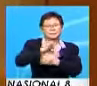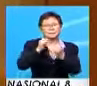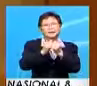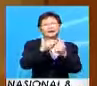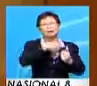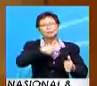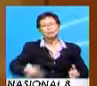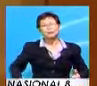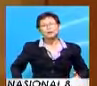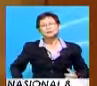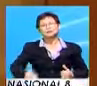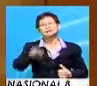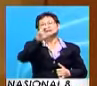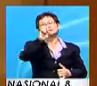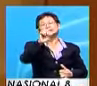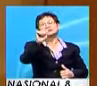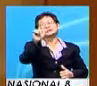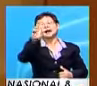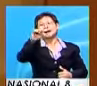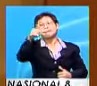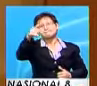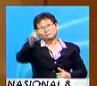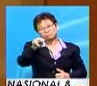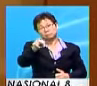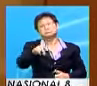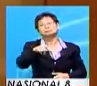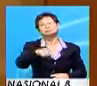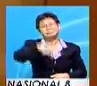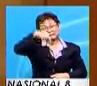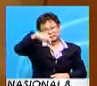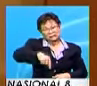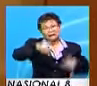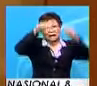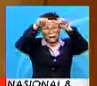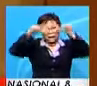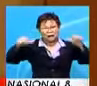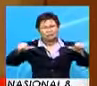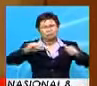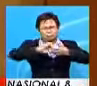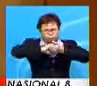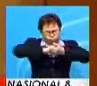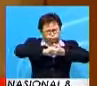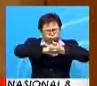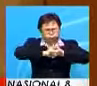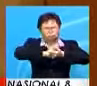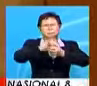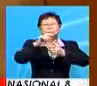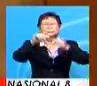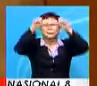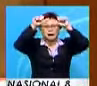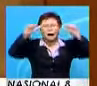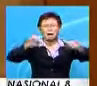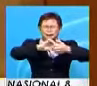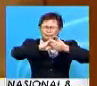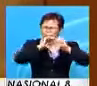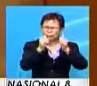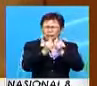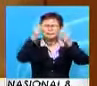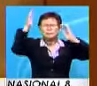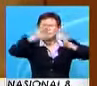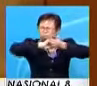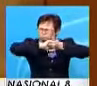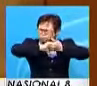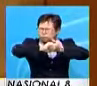bahawa inilah negara yang mempunyai hubungan yang begitu akrab dengan Malaysia.